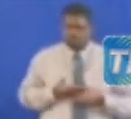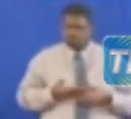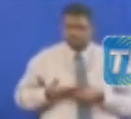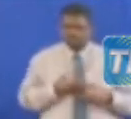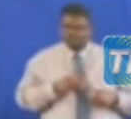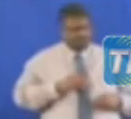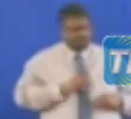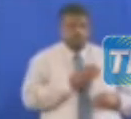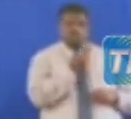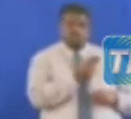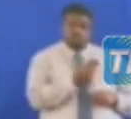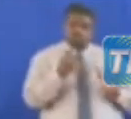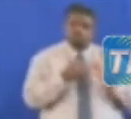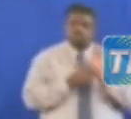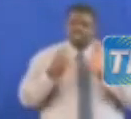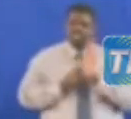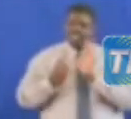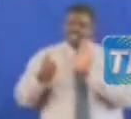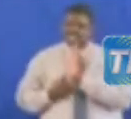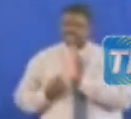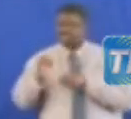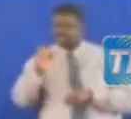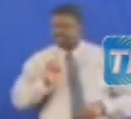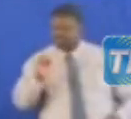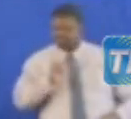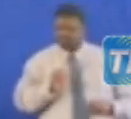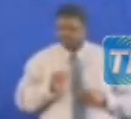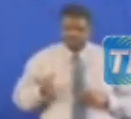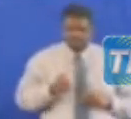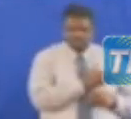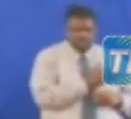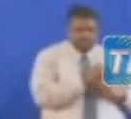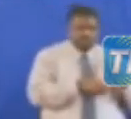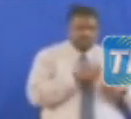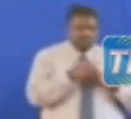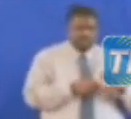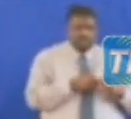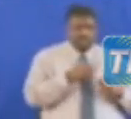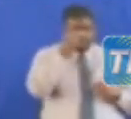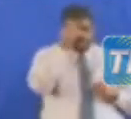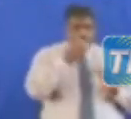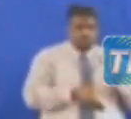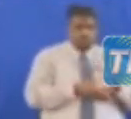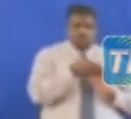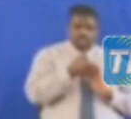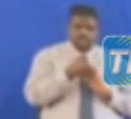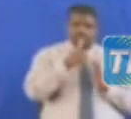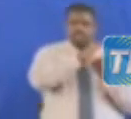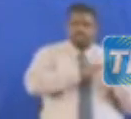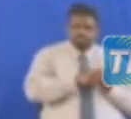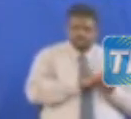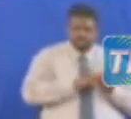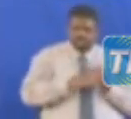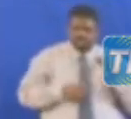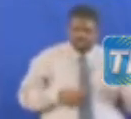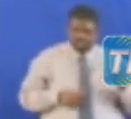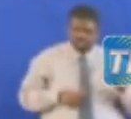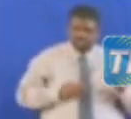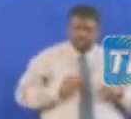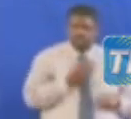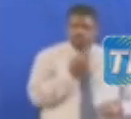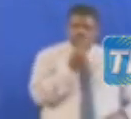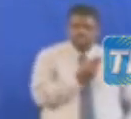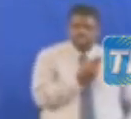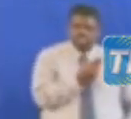bilioni 3.60. Mradi wa kuboresha elimu ya awali na msingi au primary student learning boost shilingi